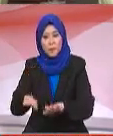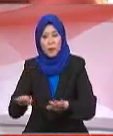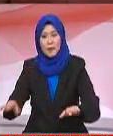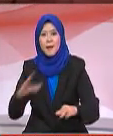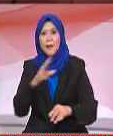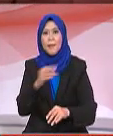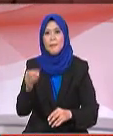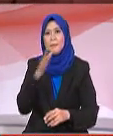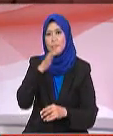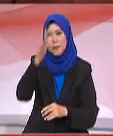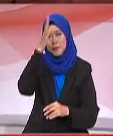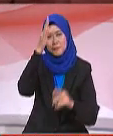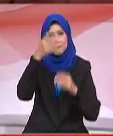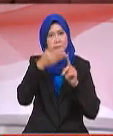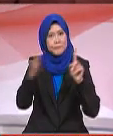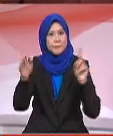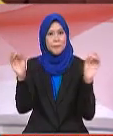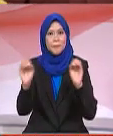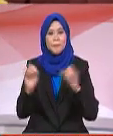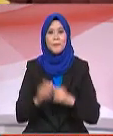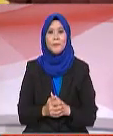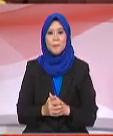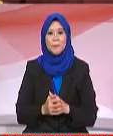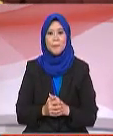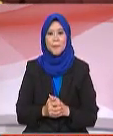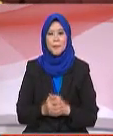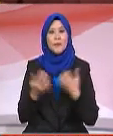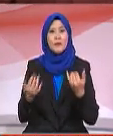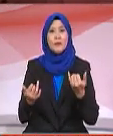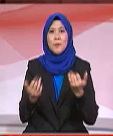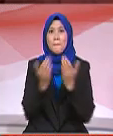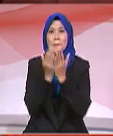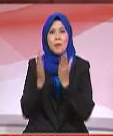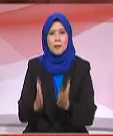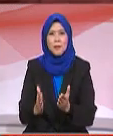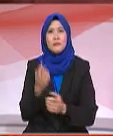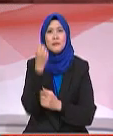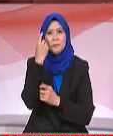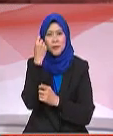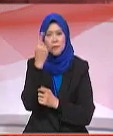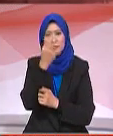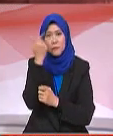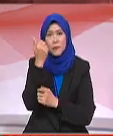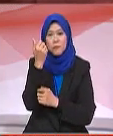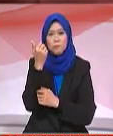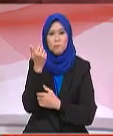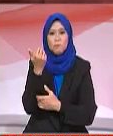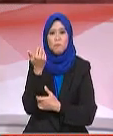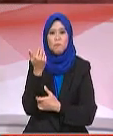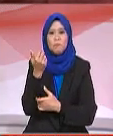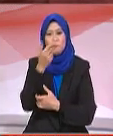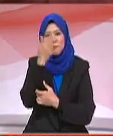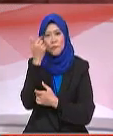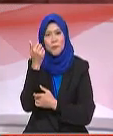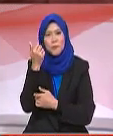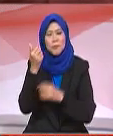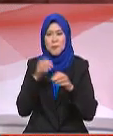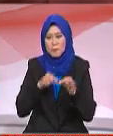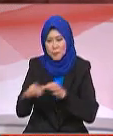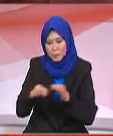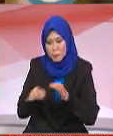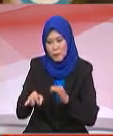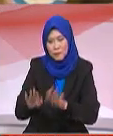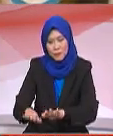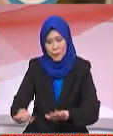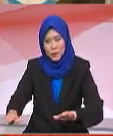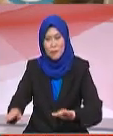bapa. Alhamdulillah pelajar pun memahami sudah kan, sebab kami sudah terangkan untuk ibu bapa lah, beritahu dengan pelajar untuk